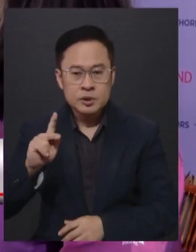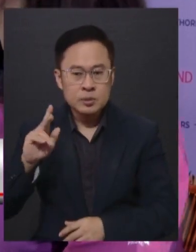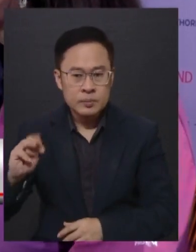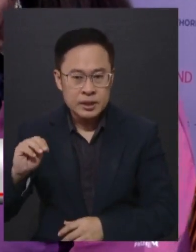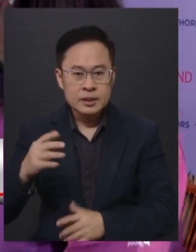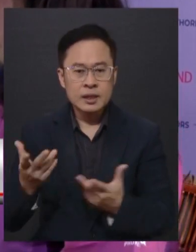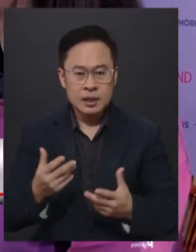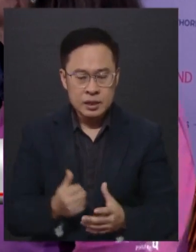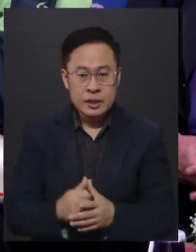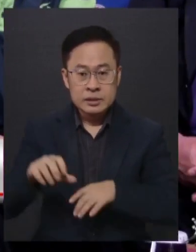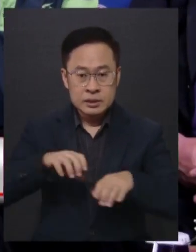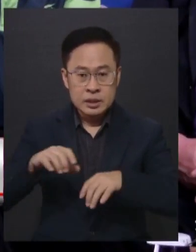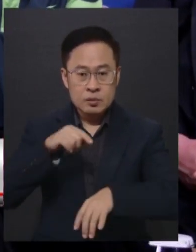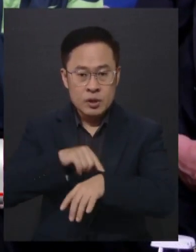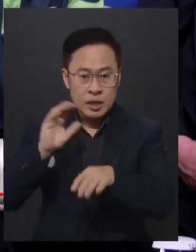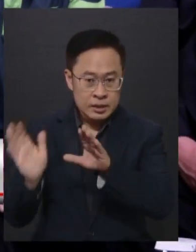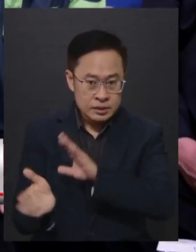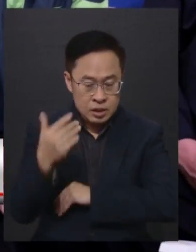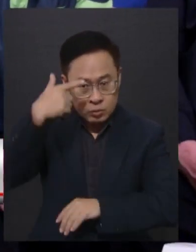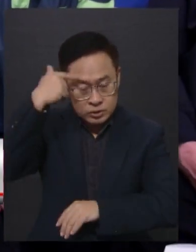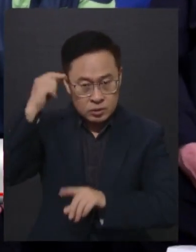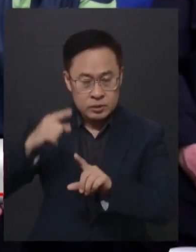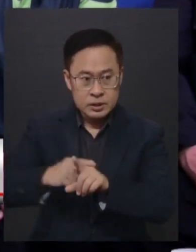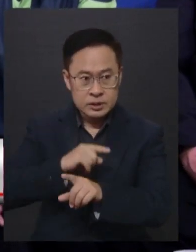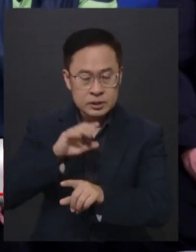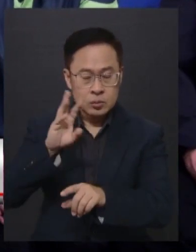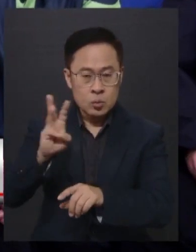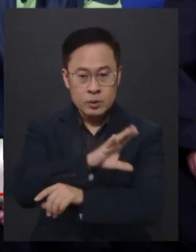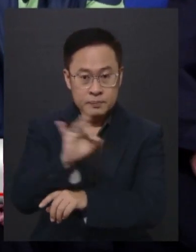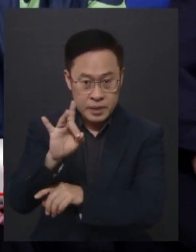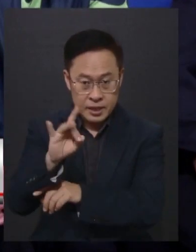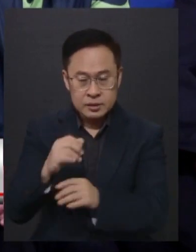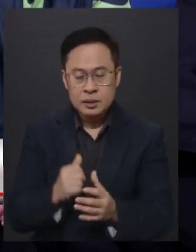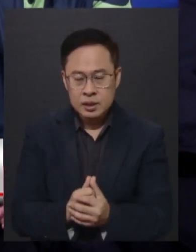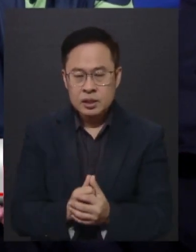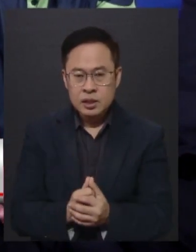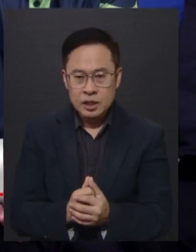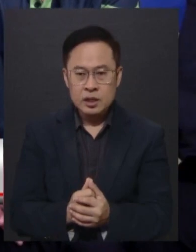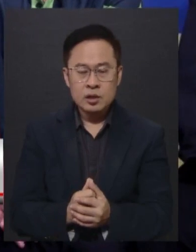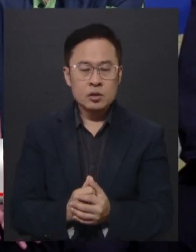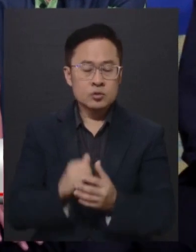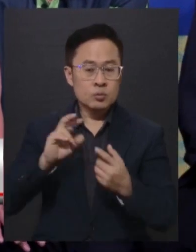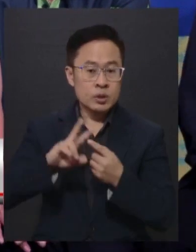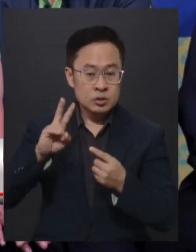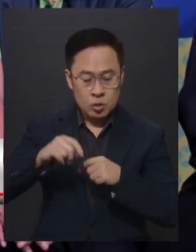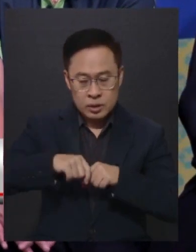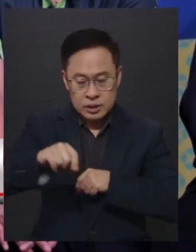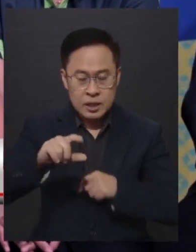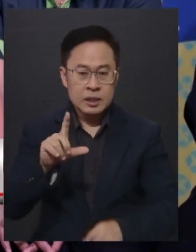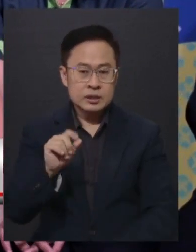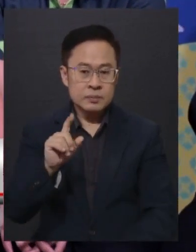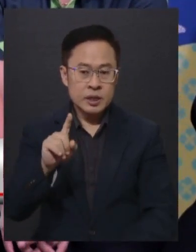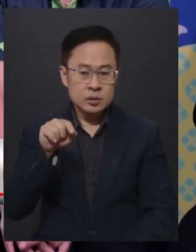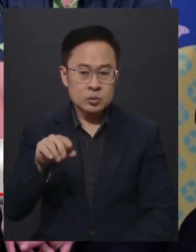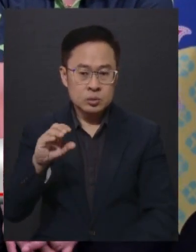วันเสาร์ที่ 8มิถุนายนนะครับส่วนวันที่ 2ของการแข่งขันเนี่ยจะเป็นระยะฮมาราธอนก็คือ 21.0